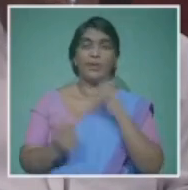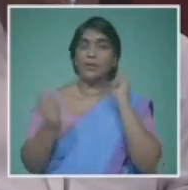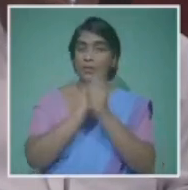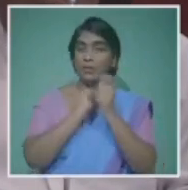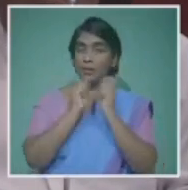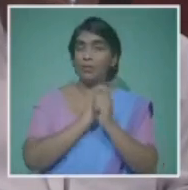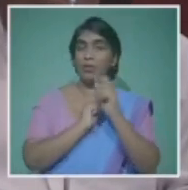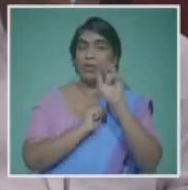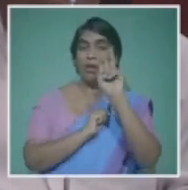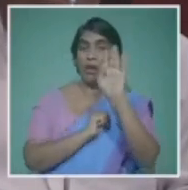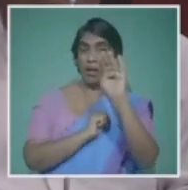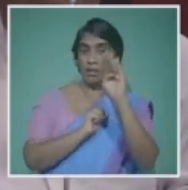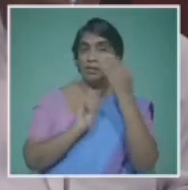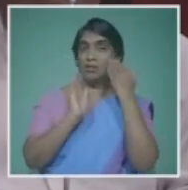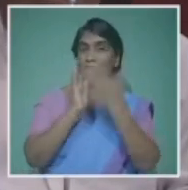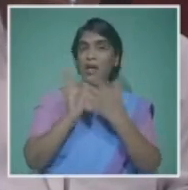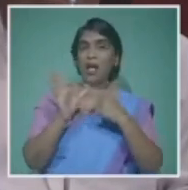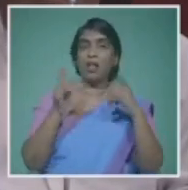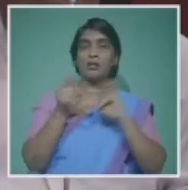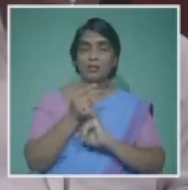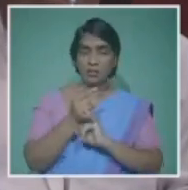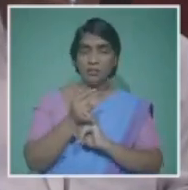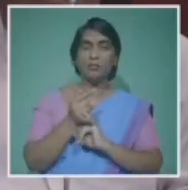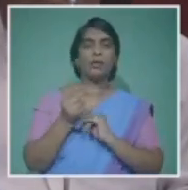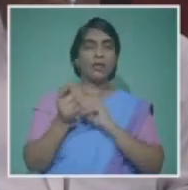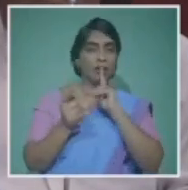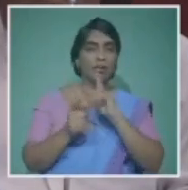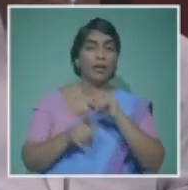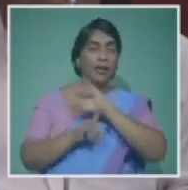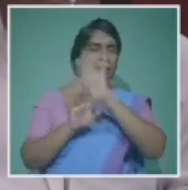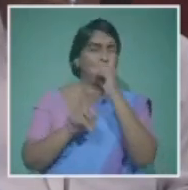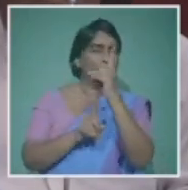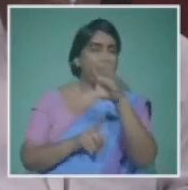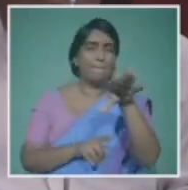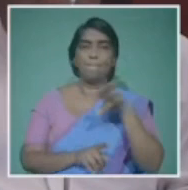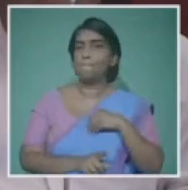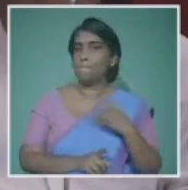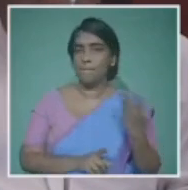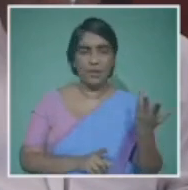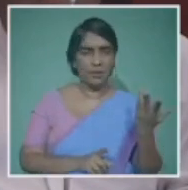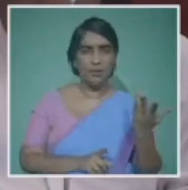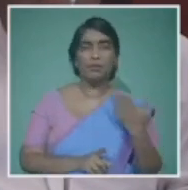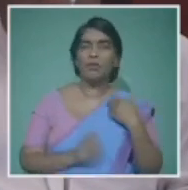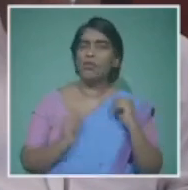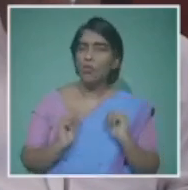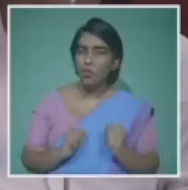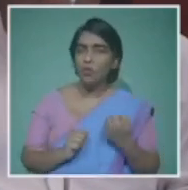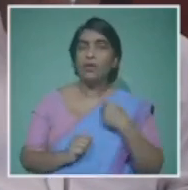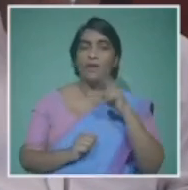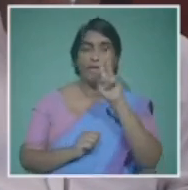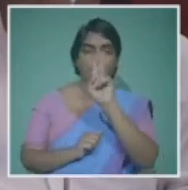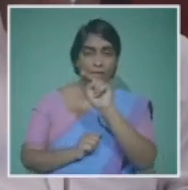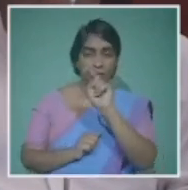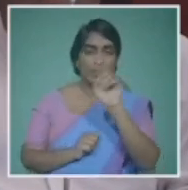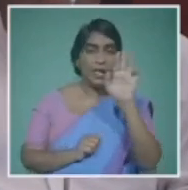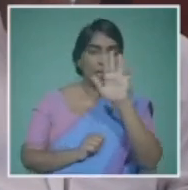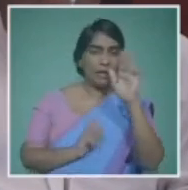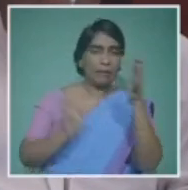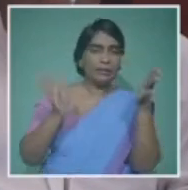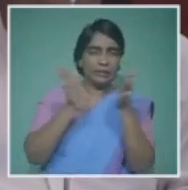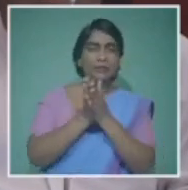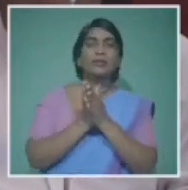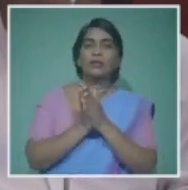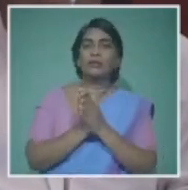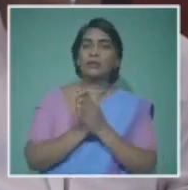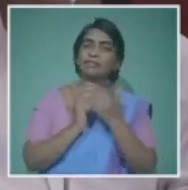සංශෝධන 40ක් ඉදිරිපත් කරුවා අලි සප්ලි මහත්මයාට එකක්වත් පිළිගත්තේ නැහැ මම උත්සාහ කෙරුවේ 20-19ට කිට්ටු කරන්න